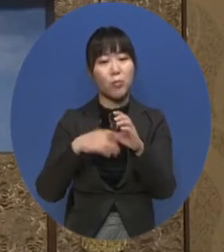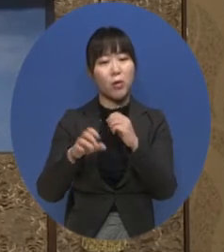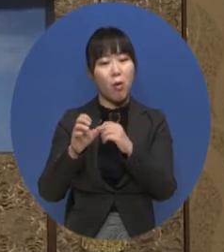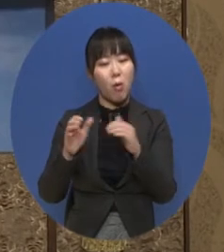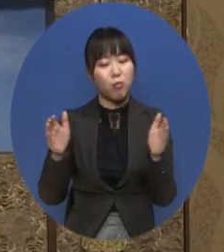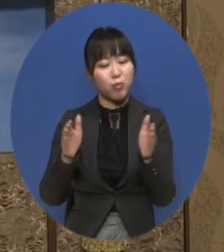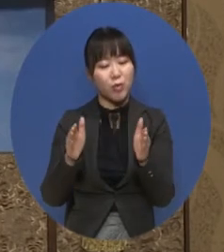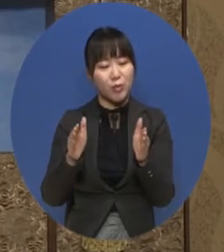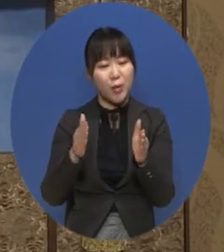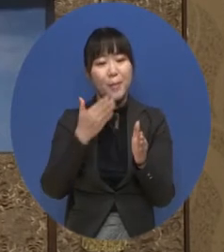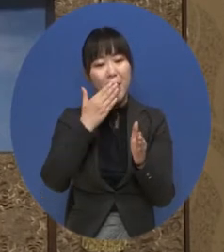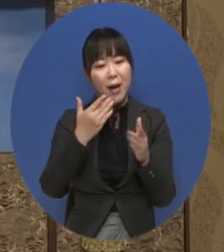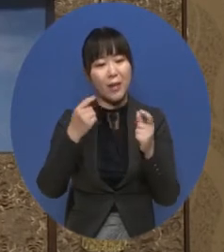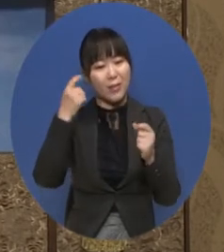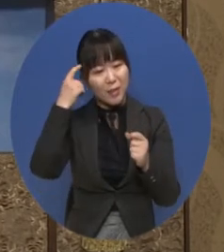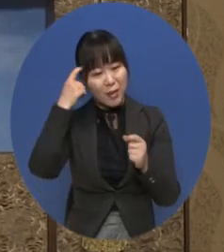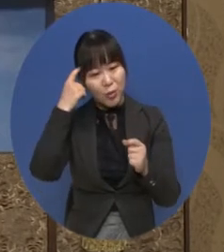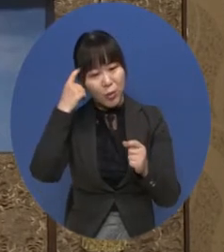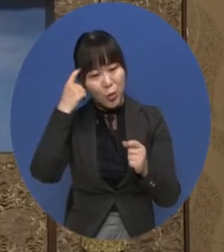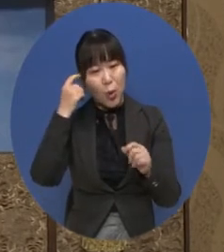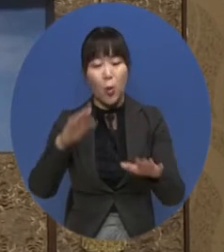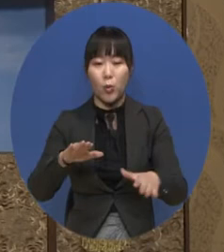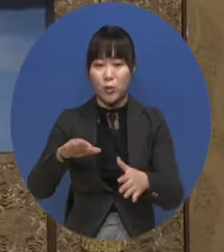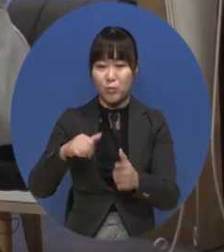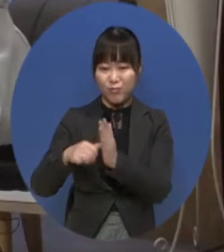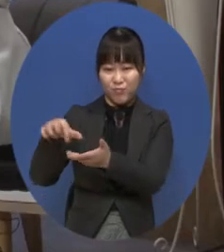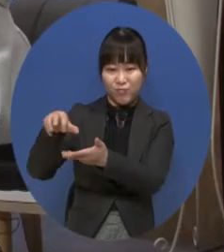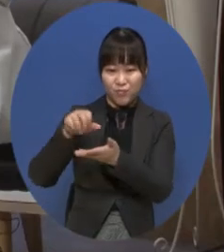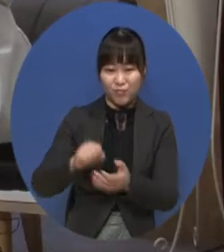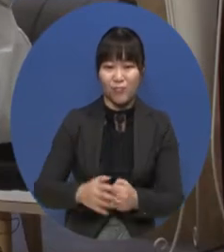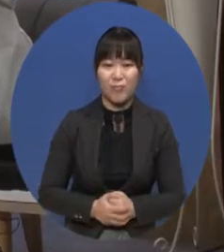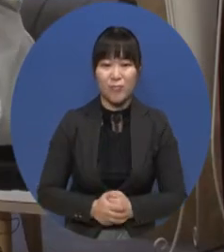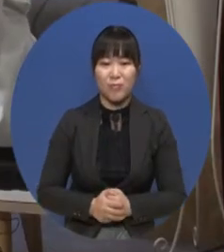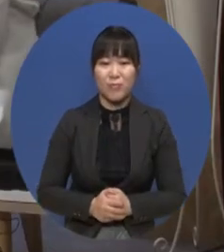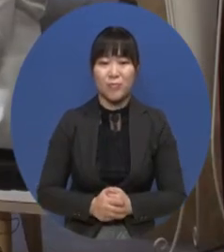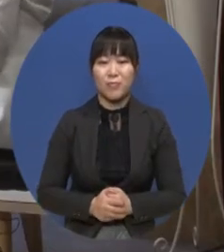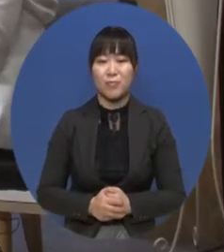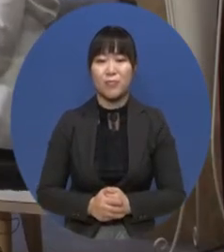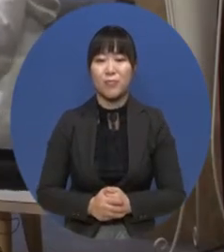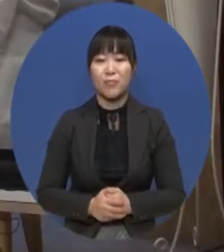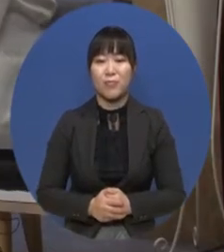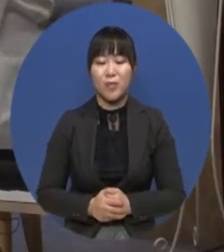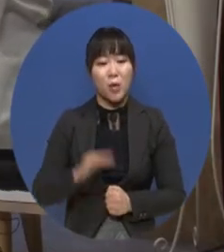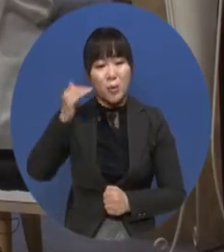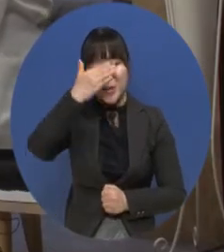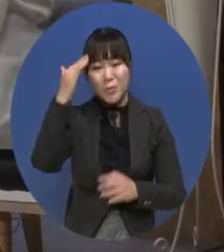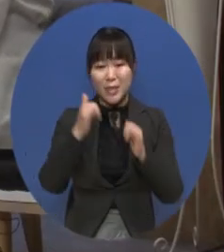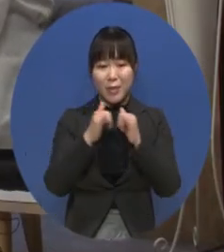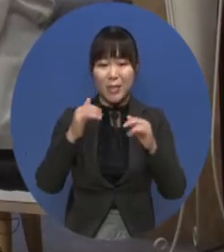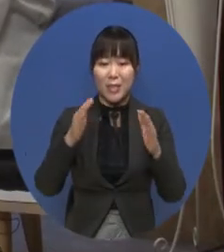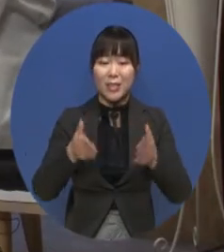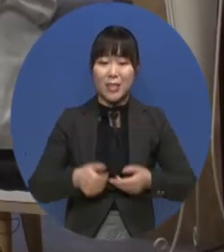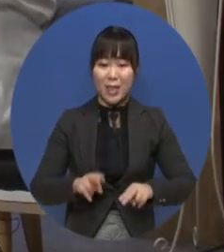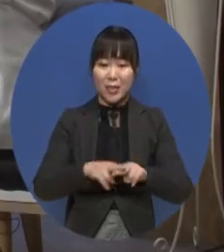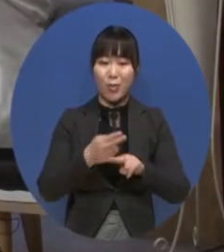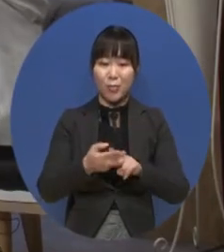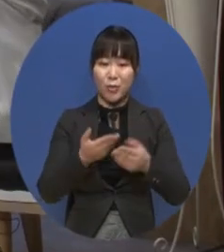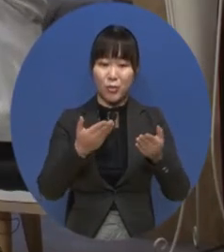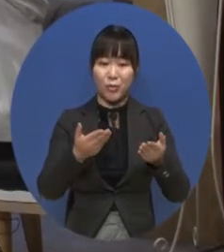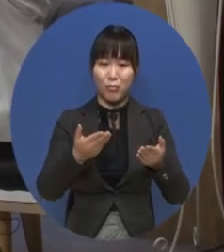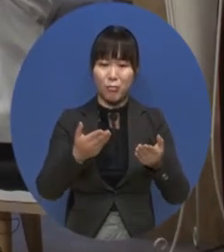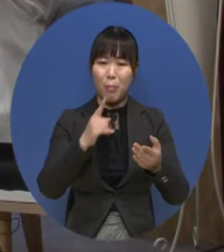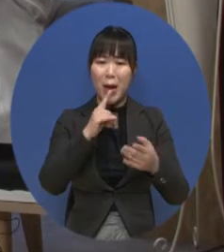가까워지지 않을까라는 생각으로 해서 이것도 제가 오늘 가져왔습니다. 요새 젊은 사람들이 생일 선물을 줄여서 생선이라고